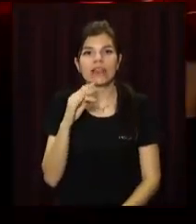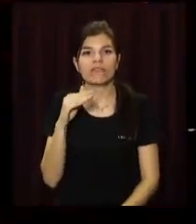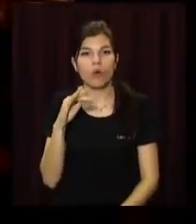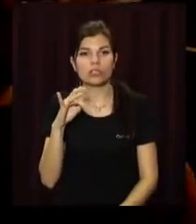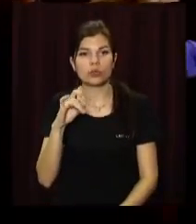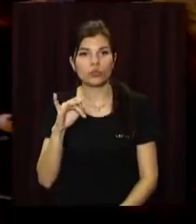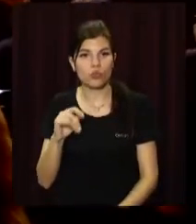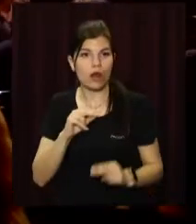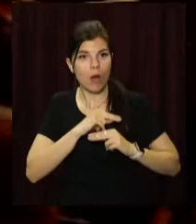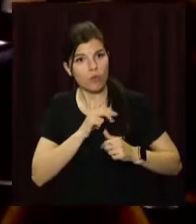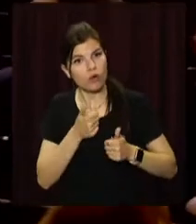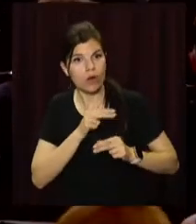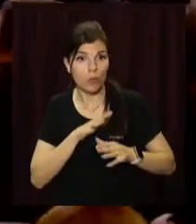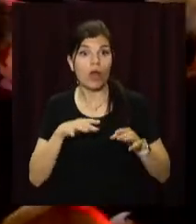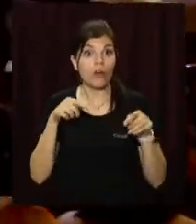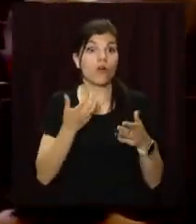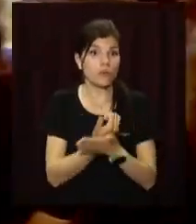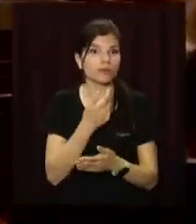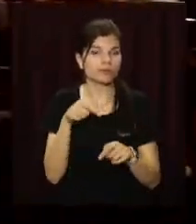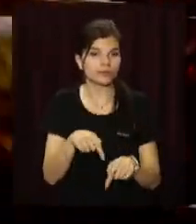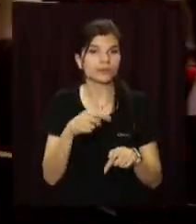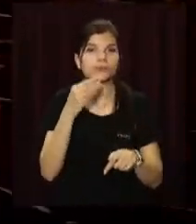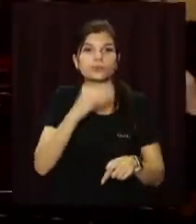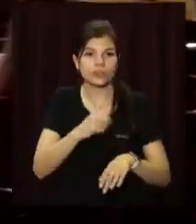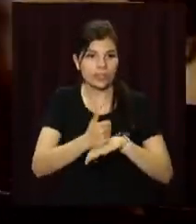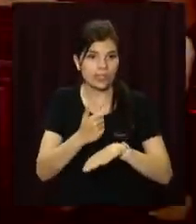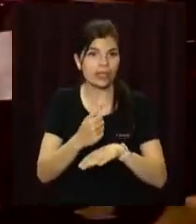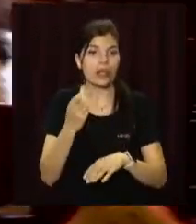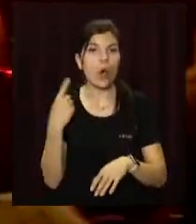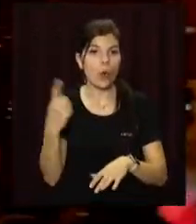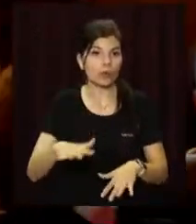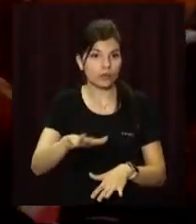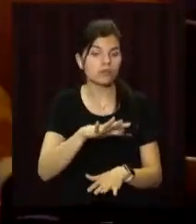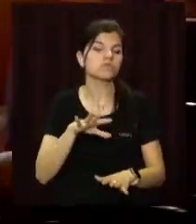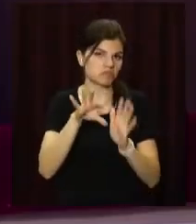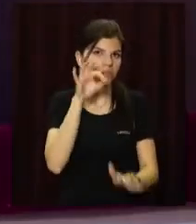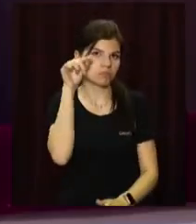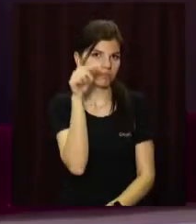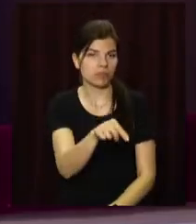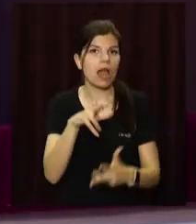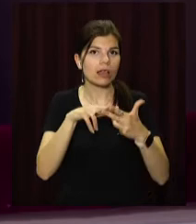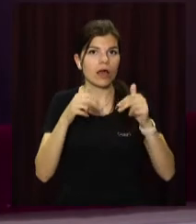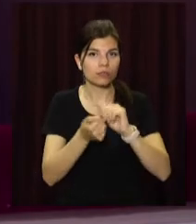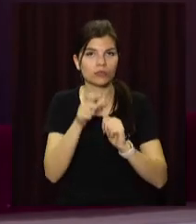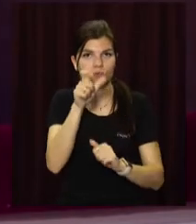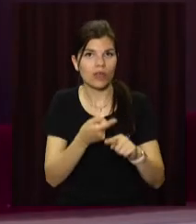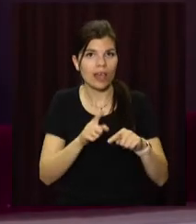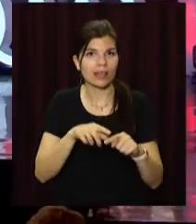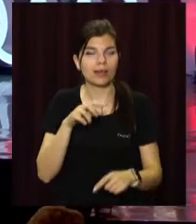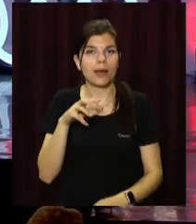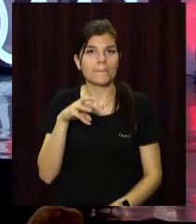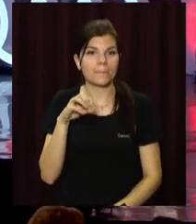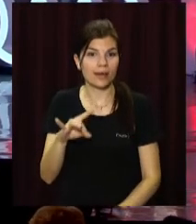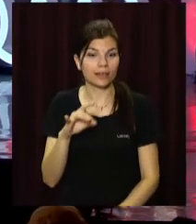у 2019 році кращим лідером серед міст необласних центрів визнали очільника Кам'янського. Переможцем